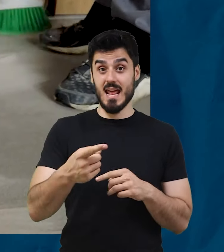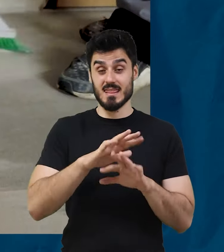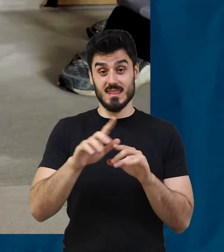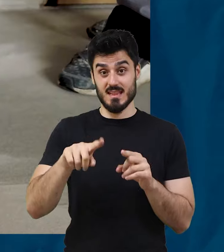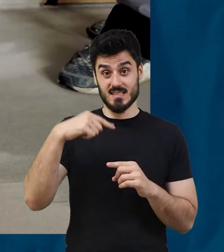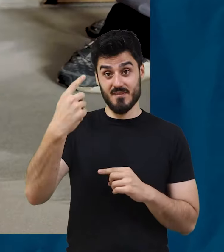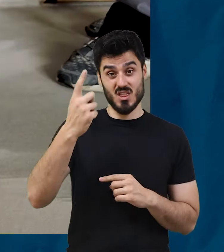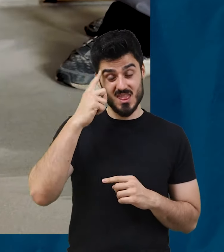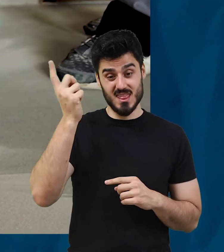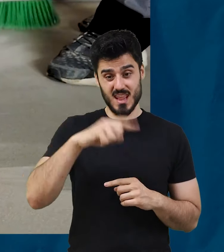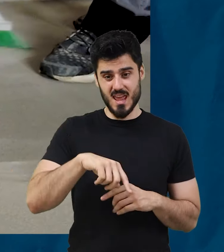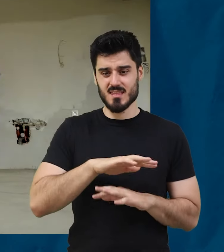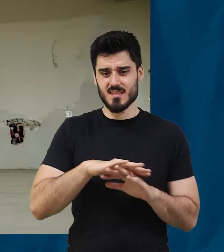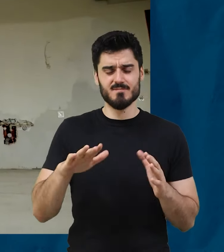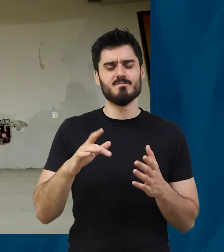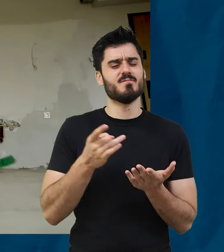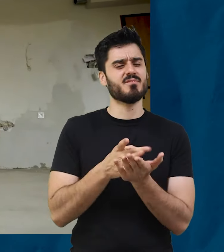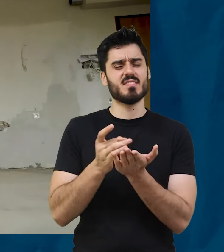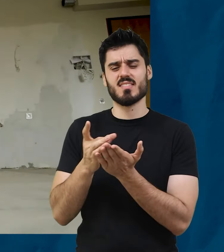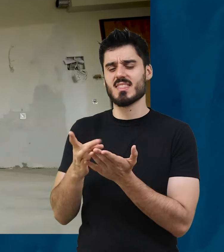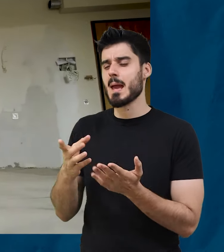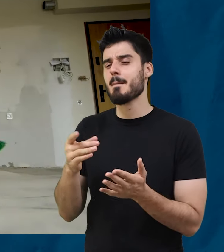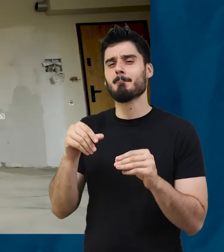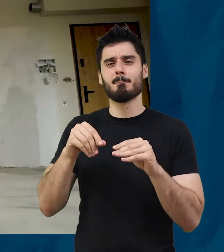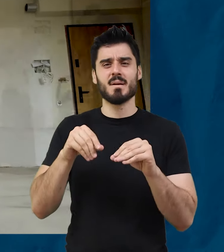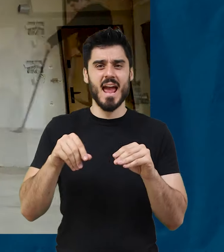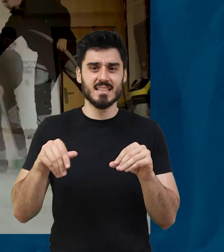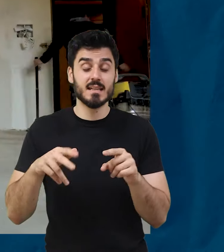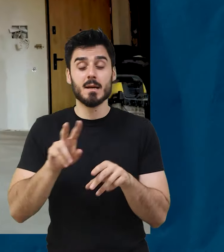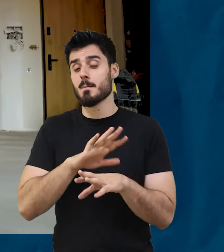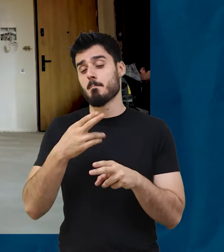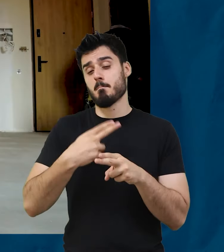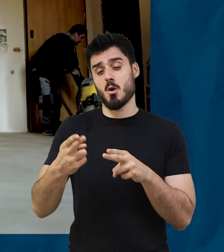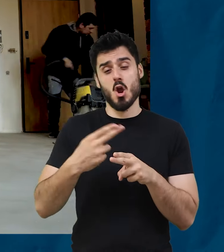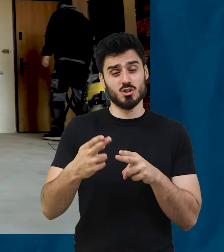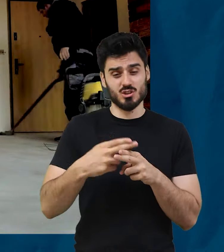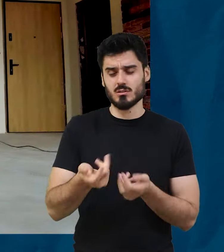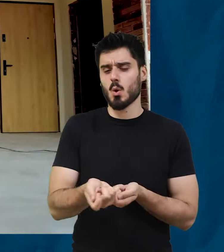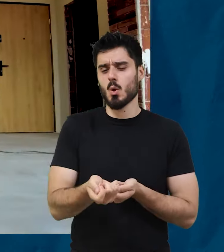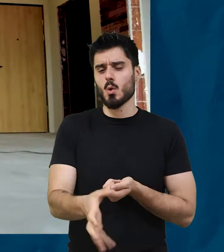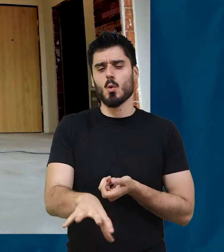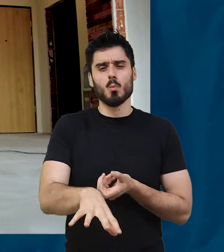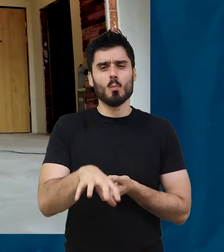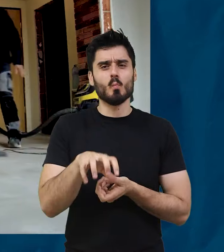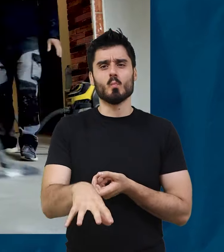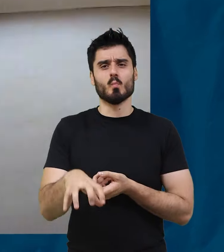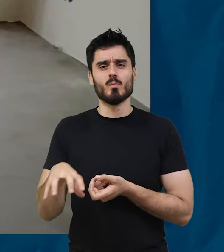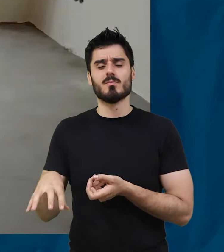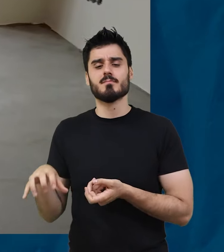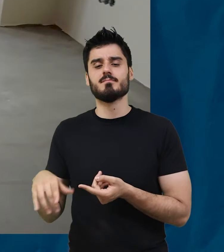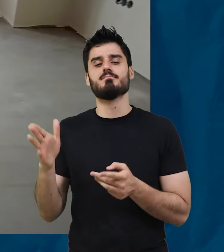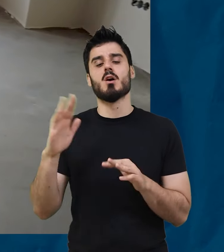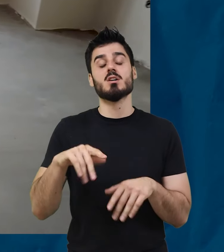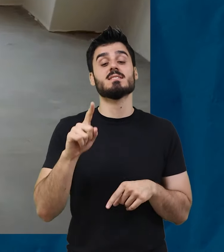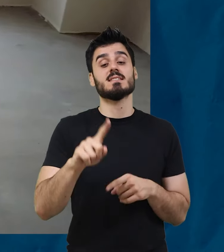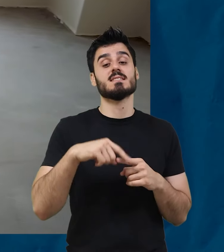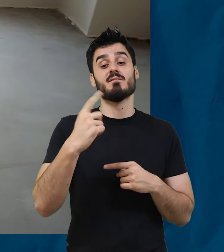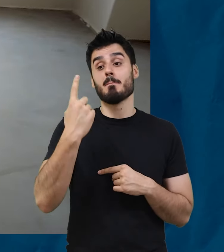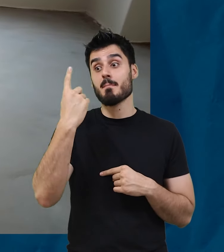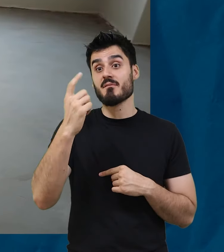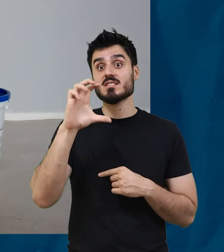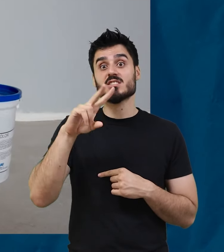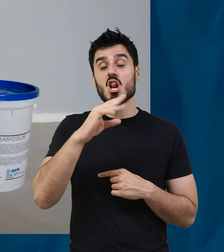След като на следващия ден сме отстранили излишния и неполепнал пясък и сме почистили старателно спрухосмукачка, преминаваме към